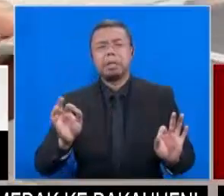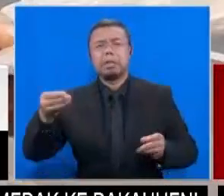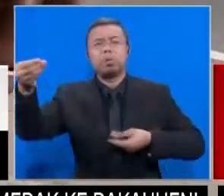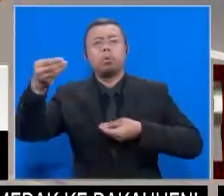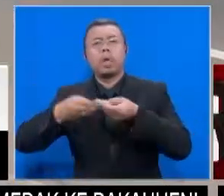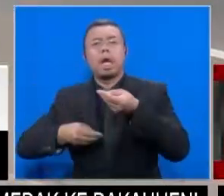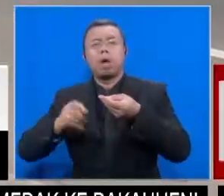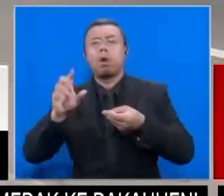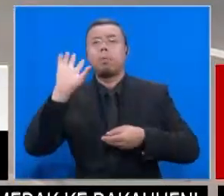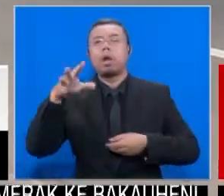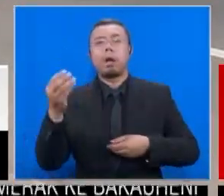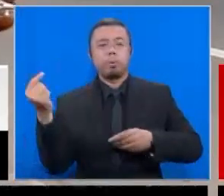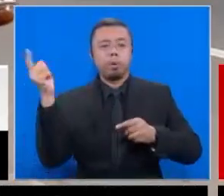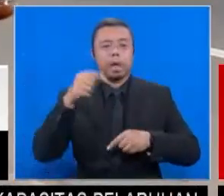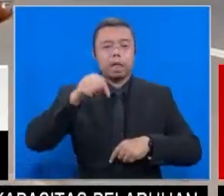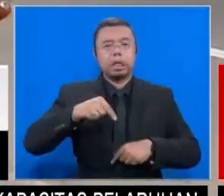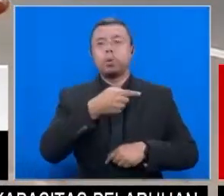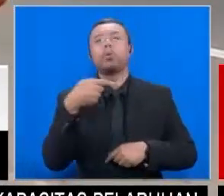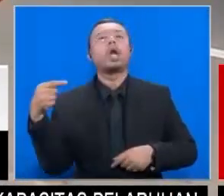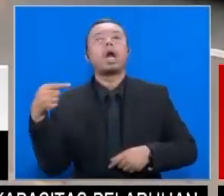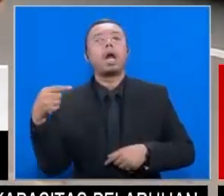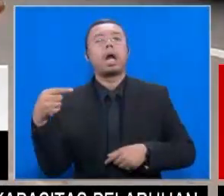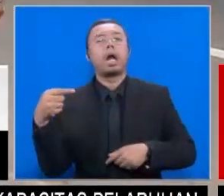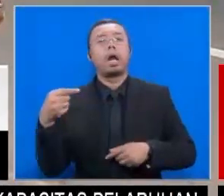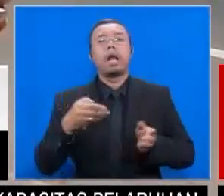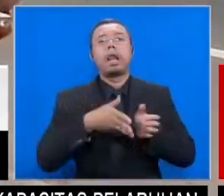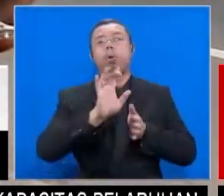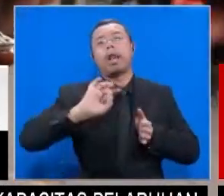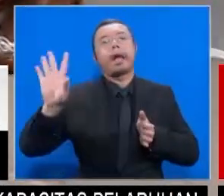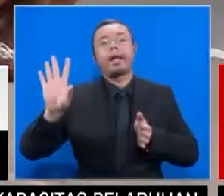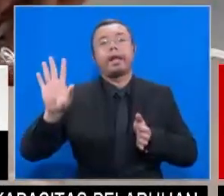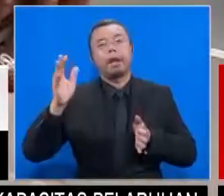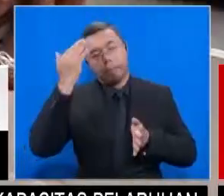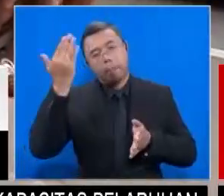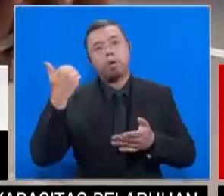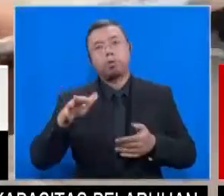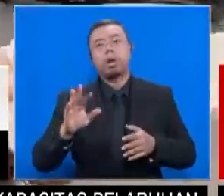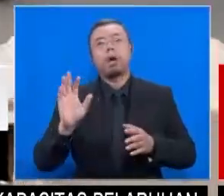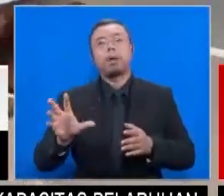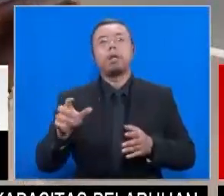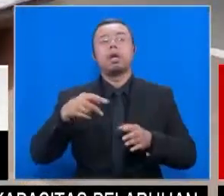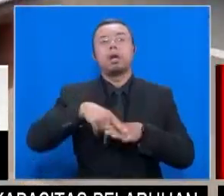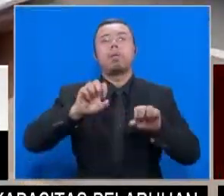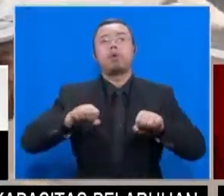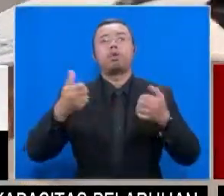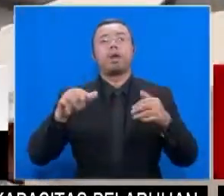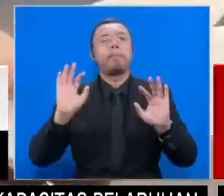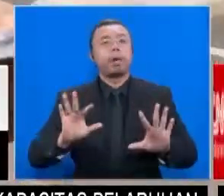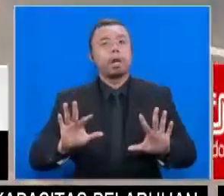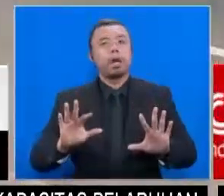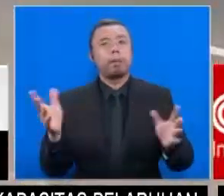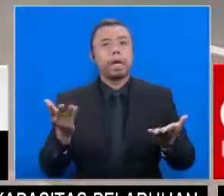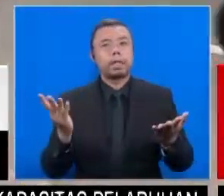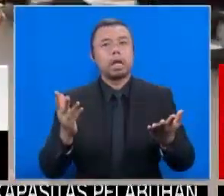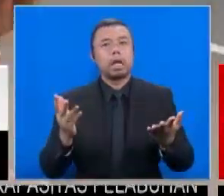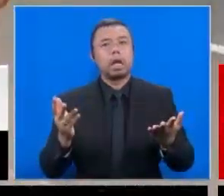yang mudik juga dari sini kayaknya kurang. Biasanya kan suka kalau yang naik roda dua kan juga banyak ini. Minggu sebelumnya